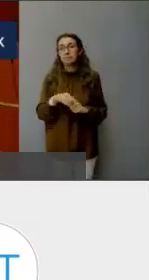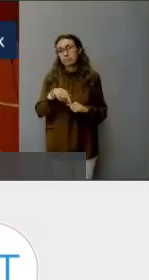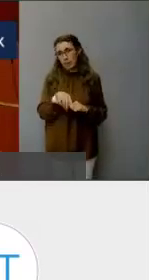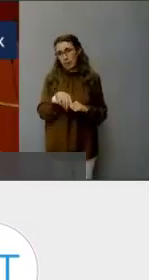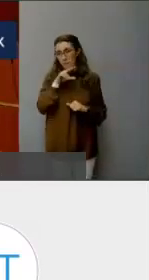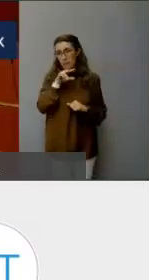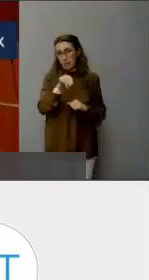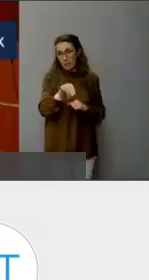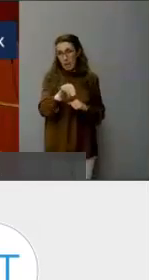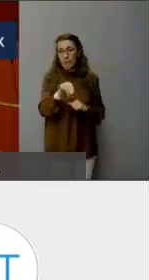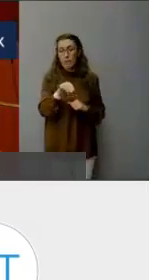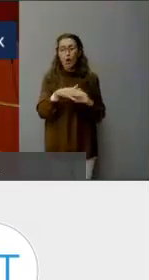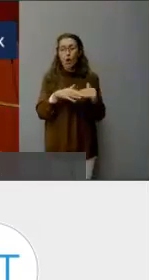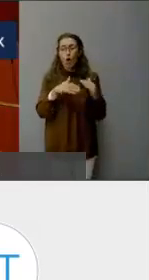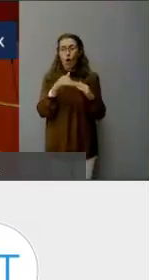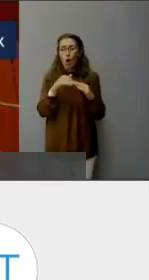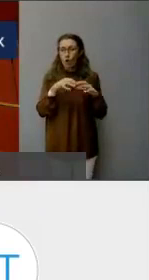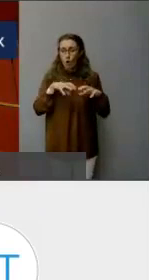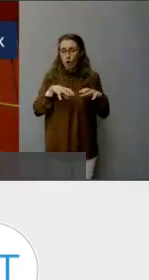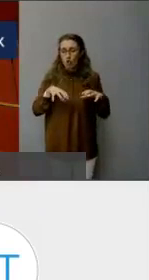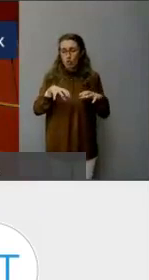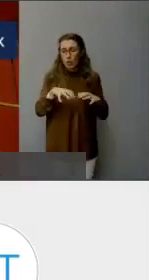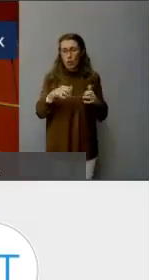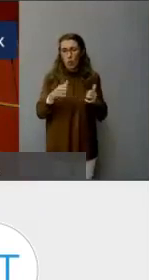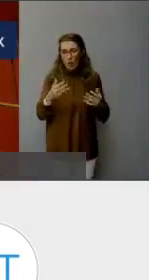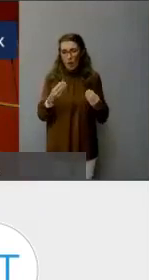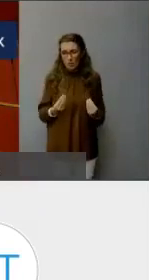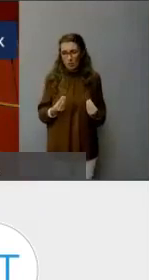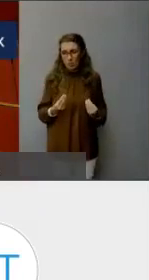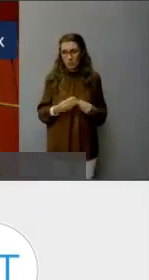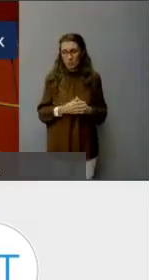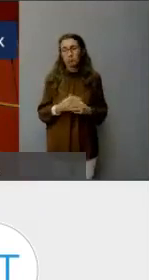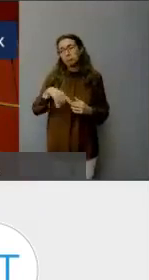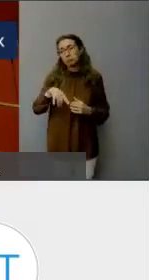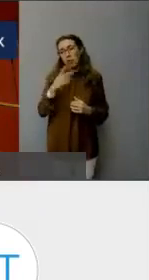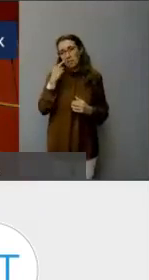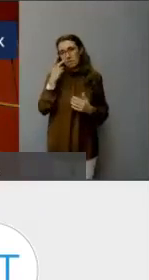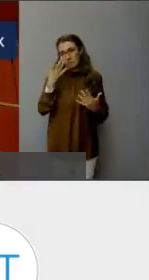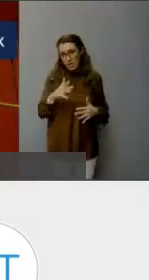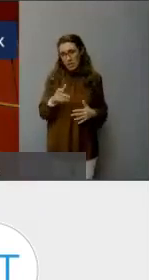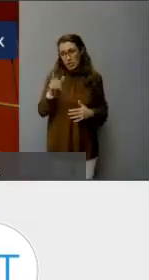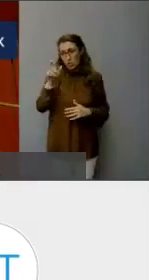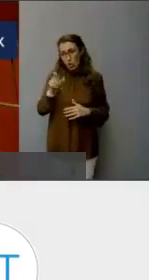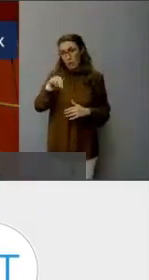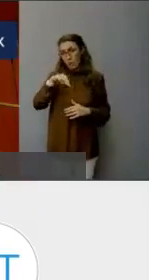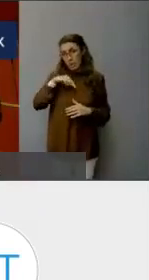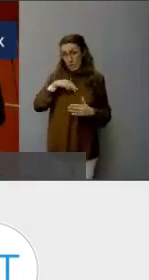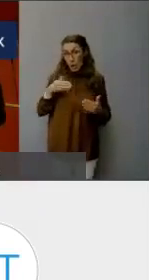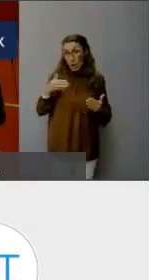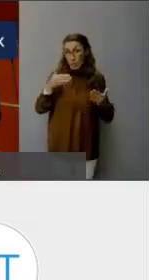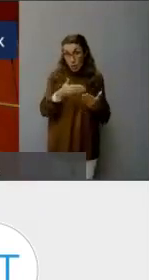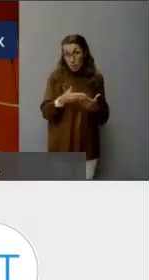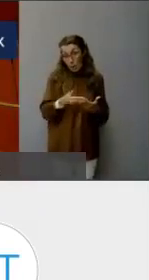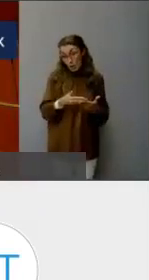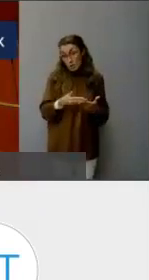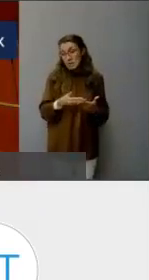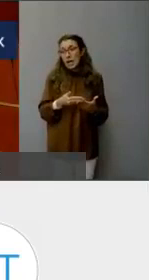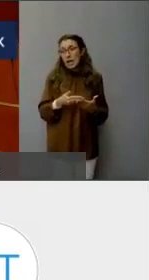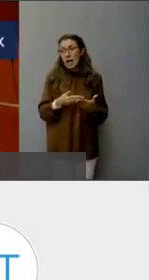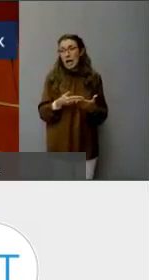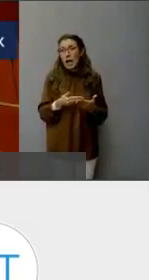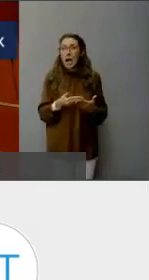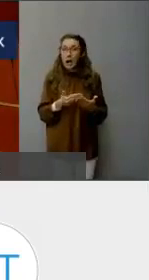quanto si può costruire sappiamo abbiamo visto che la proposta del proprietario era una proposta più diciamo ancora